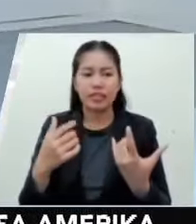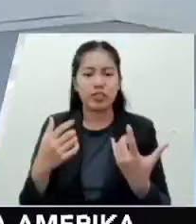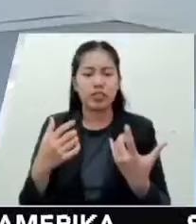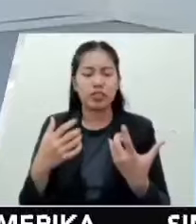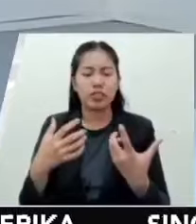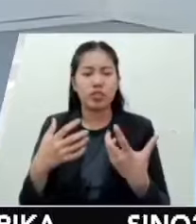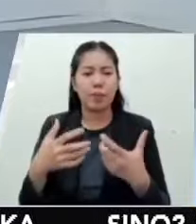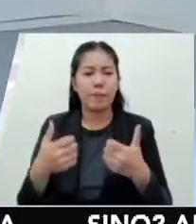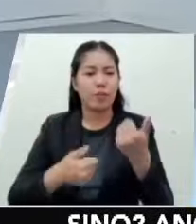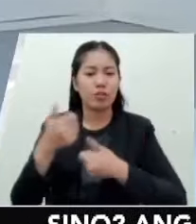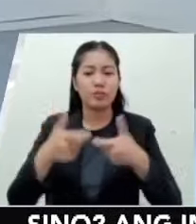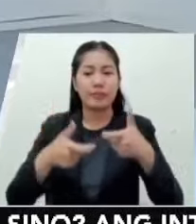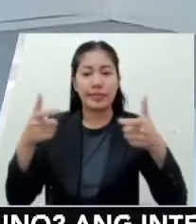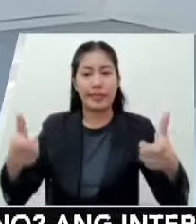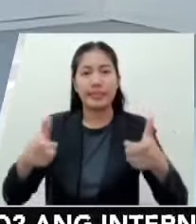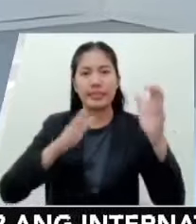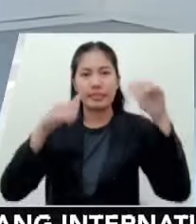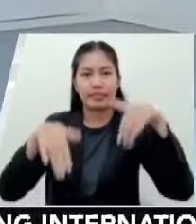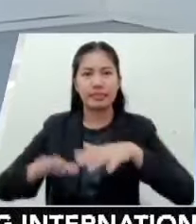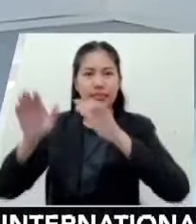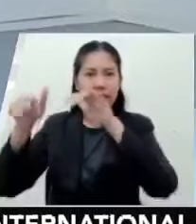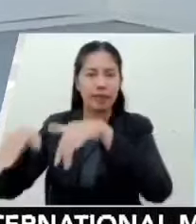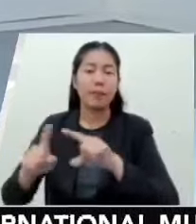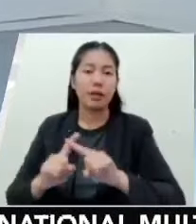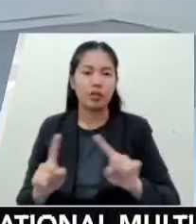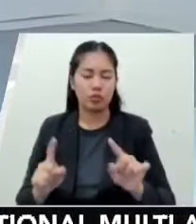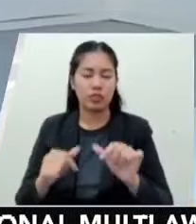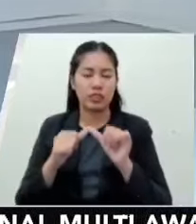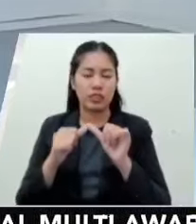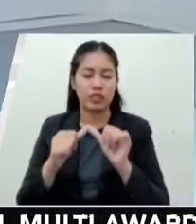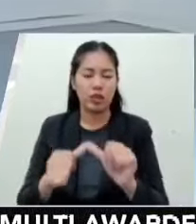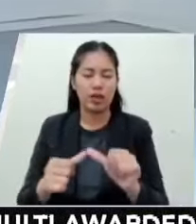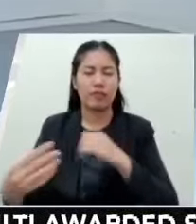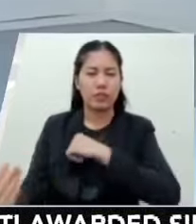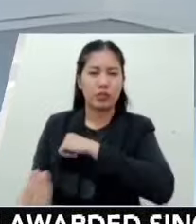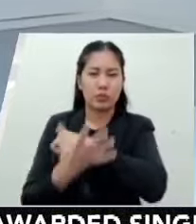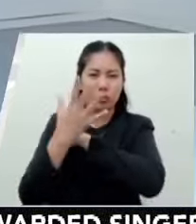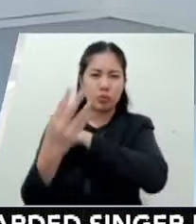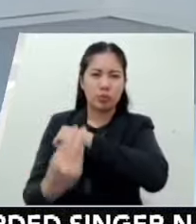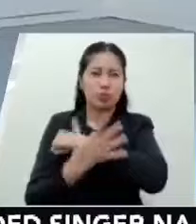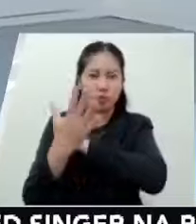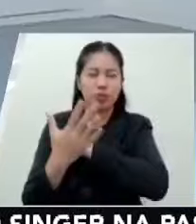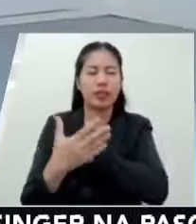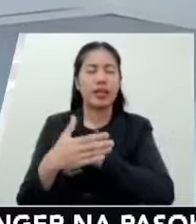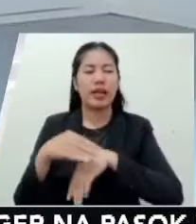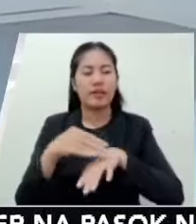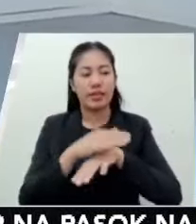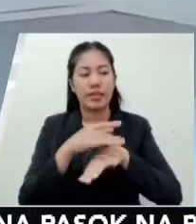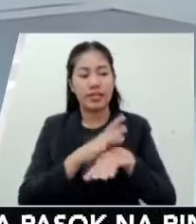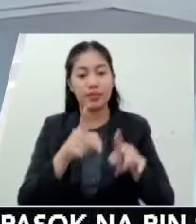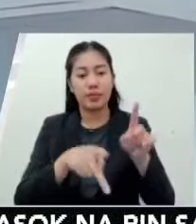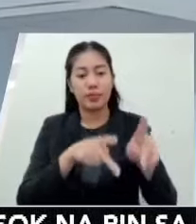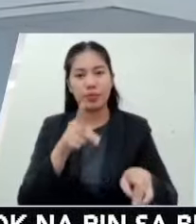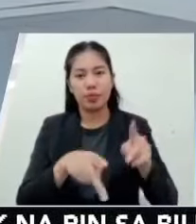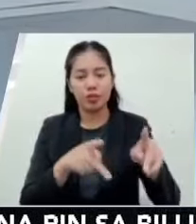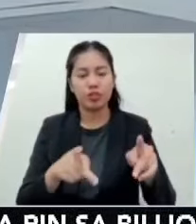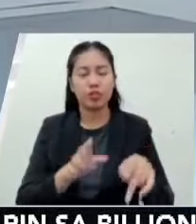yan sa mga susunod na oras. Pinapayuhan din ang mga residente na itali ng maayos ang kanilang mga bangka.